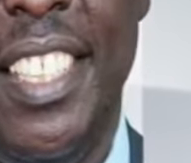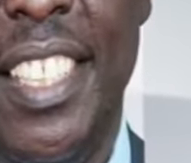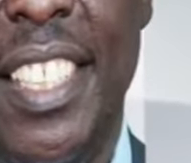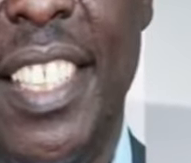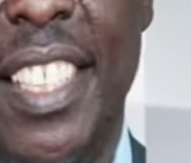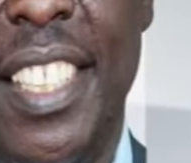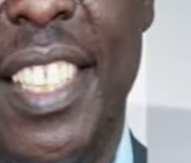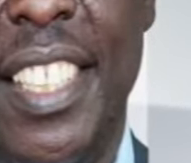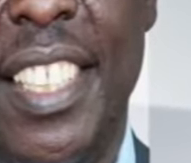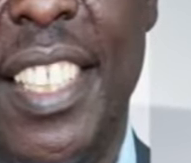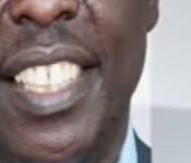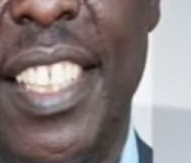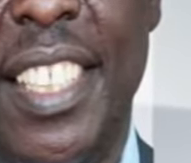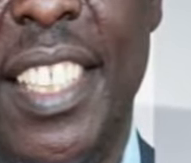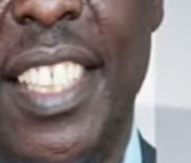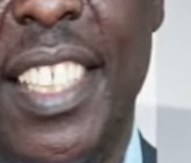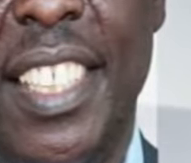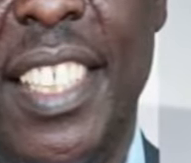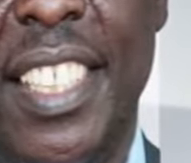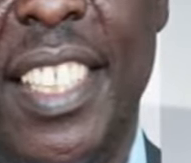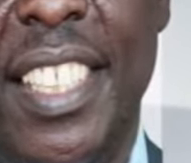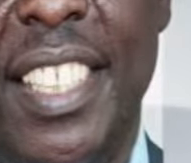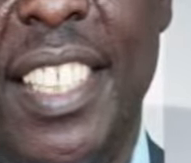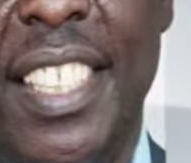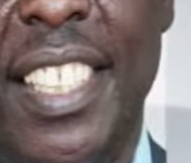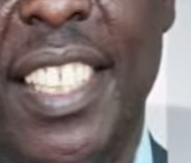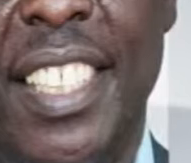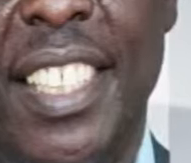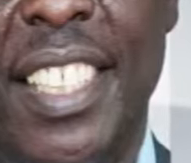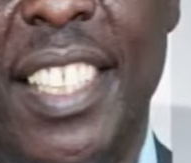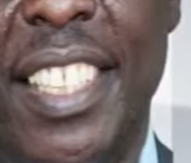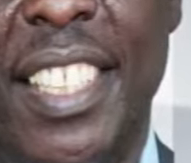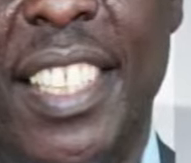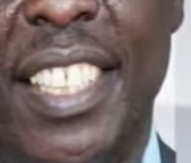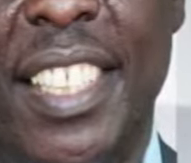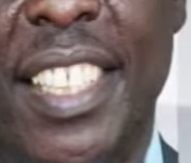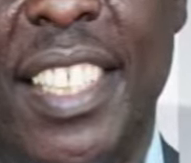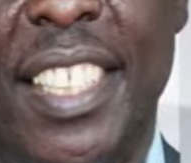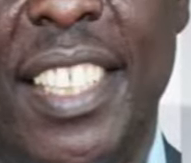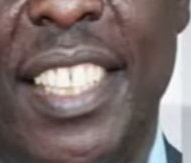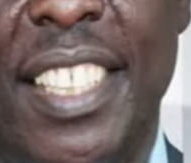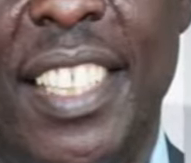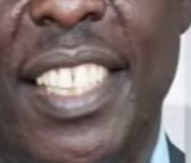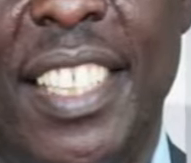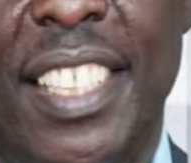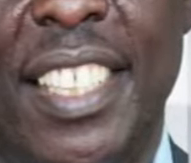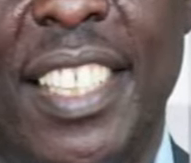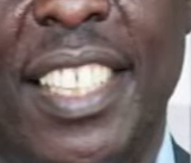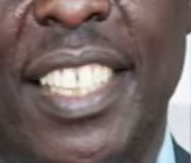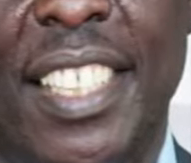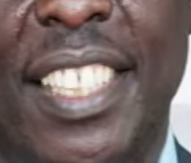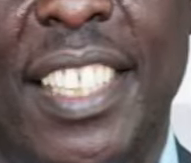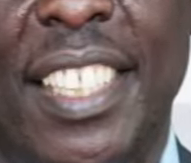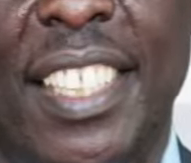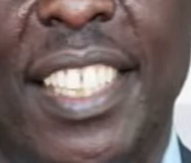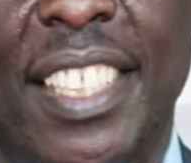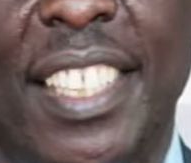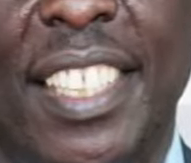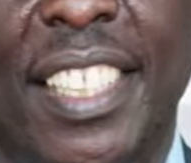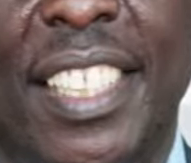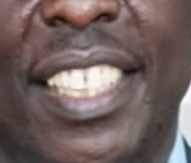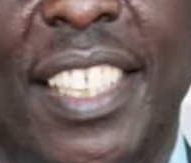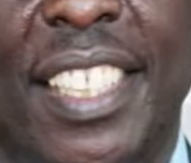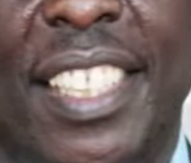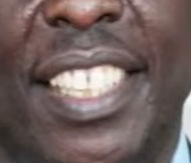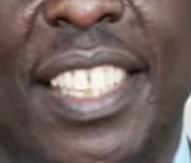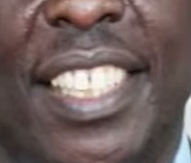waliajiriwa na Wakenya, ila hawapaswi kuzungumzia waajiri wao ambao ni Wakenya kwa kutumia matamshi makali na